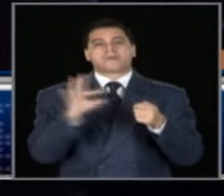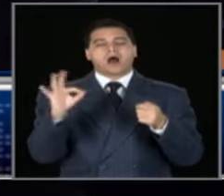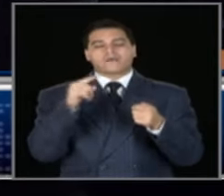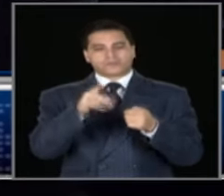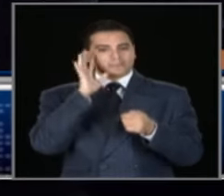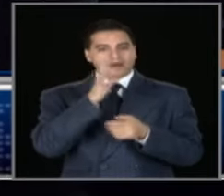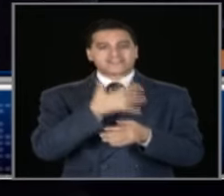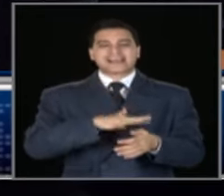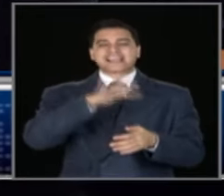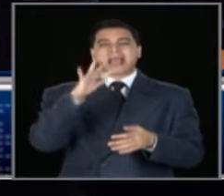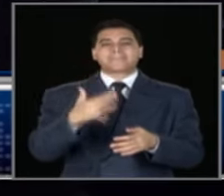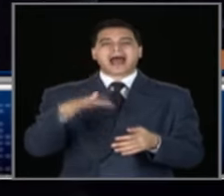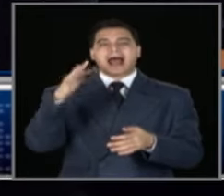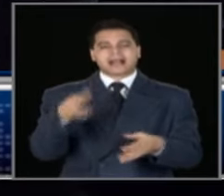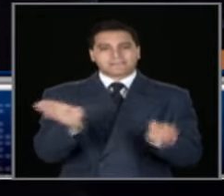محاطه بالجبال،